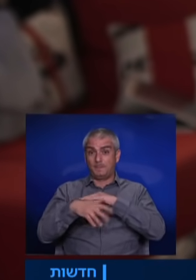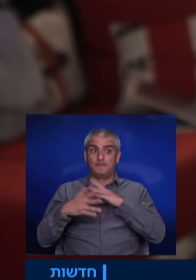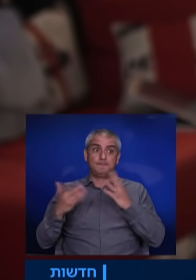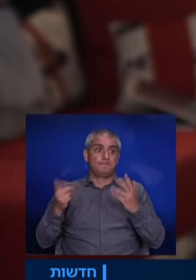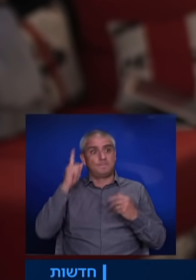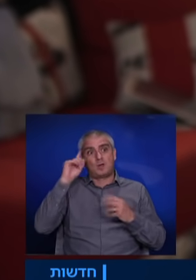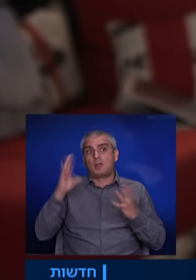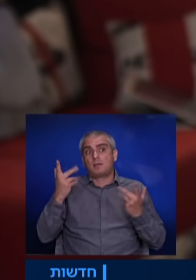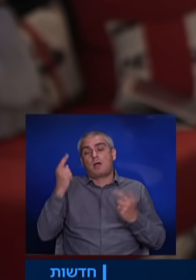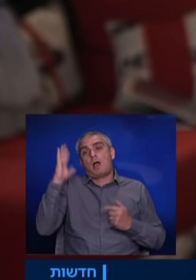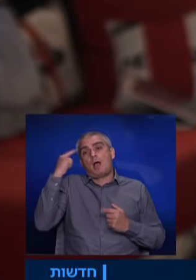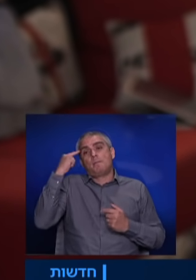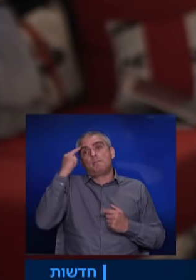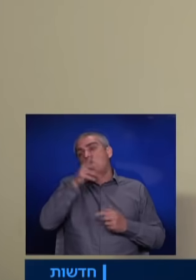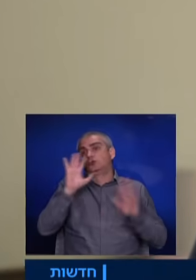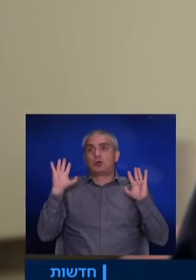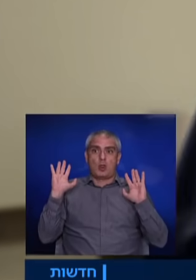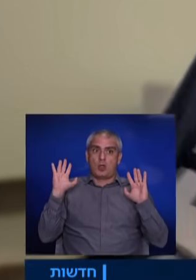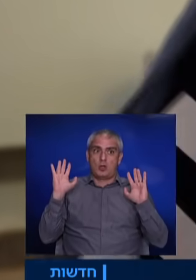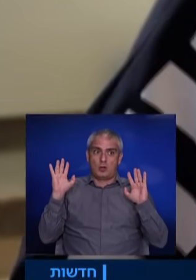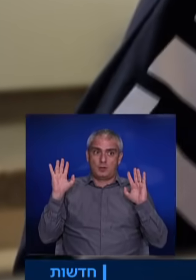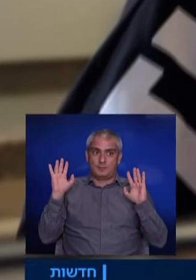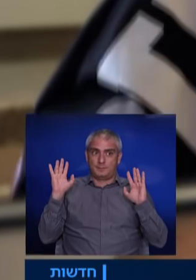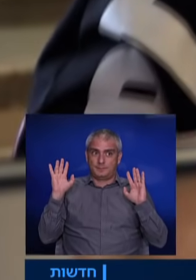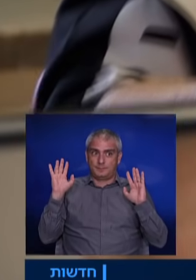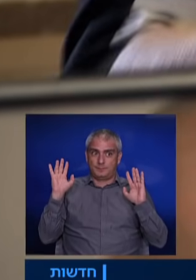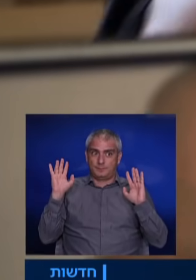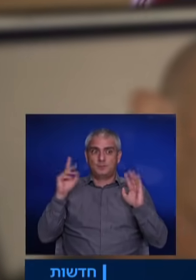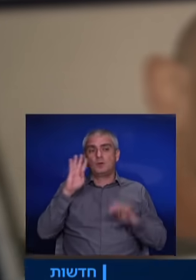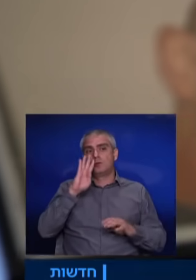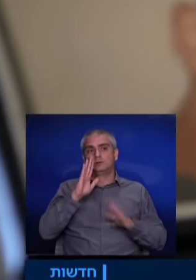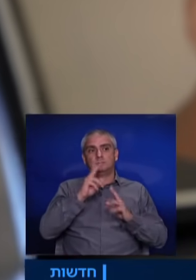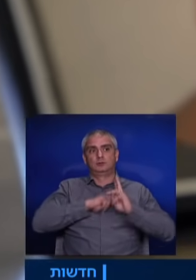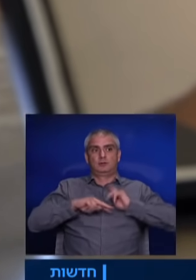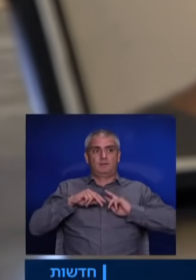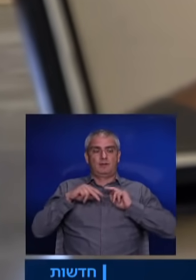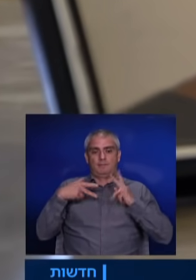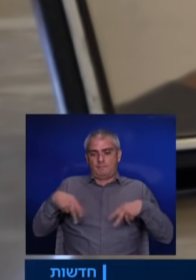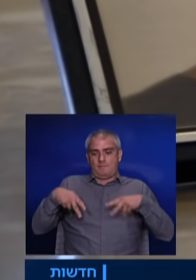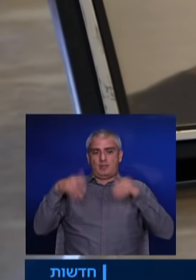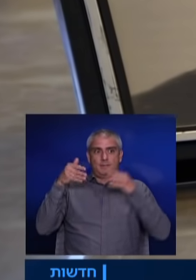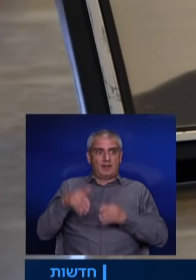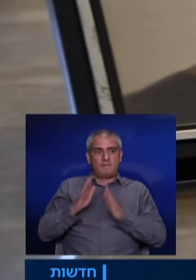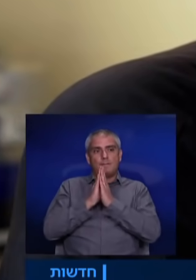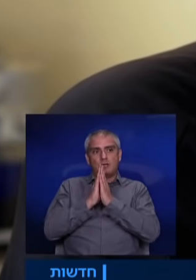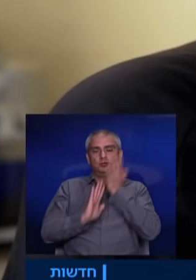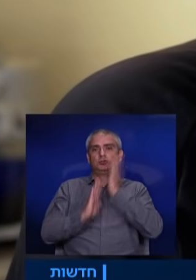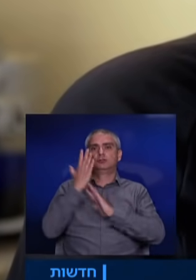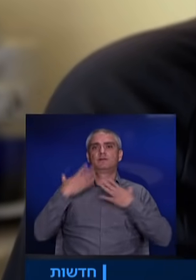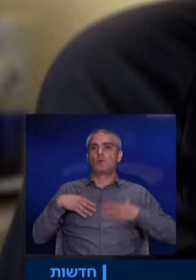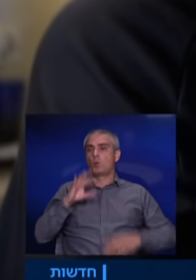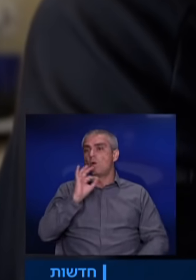לא יודעת למה, אבל ככה היה לו בראש. בוריס, שסבל מקבר פוביה, ביקש שישרפו את